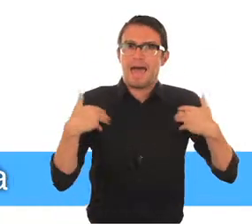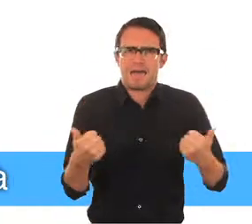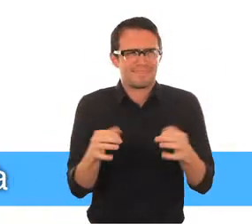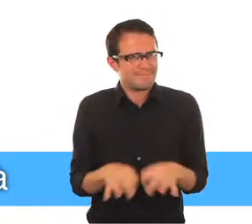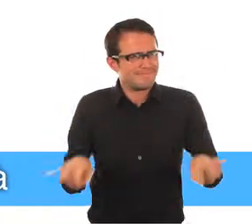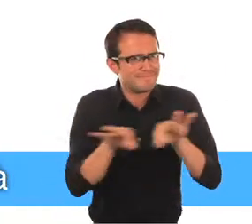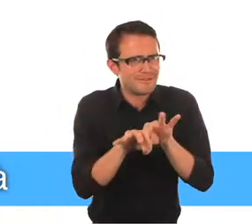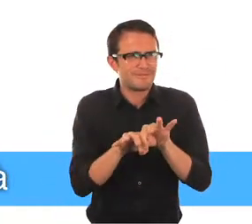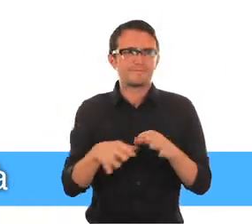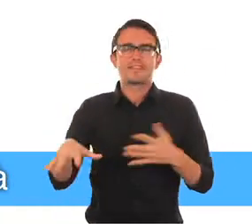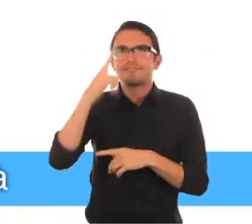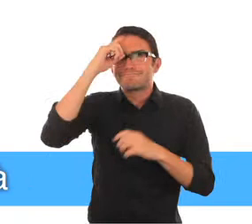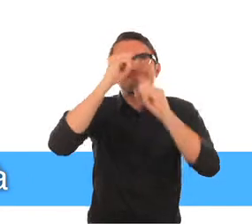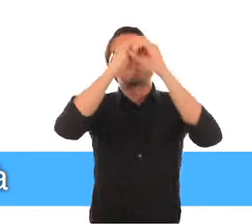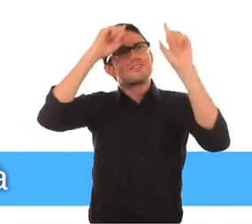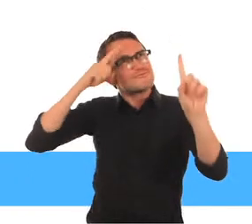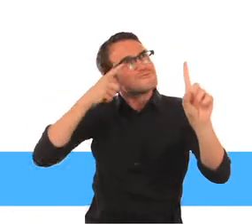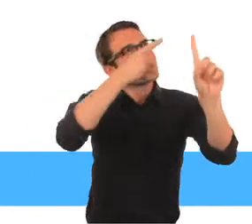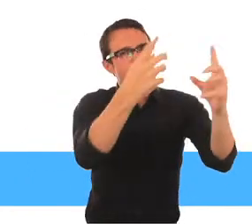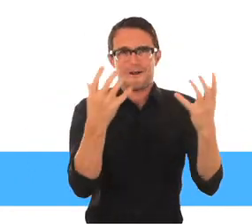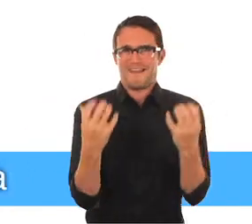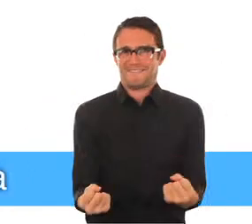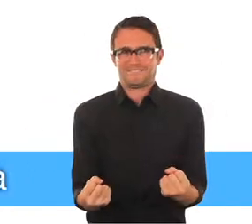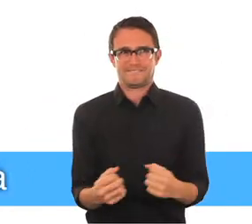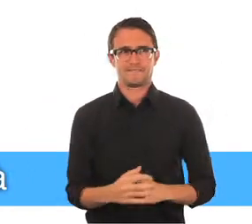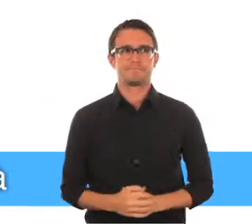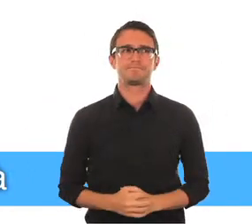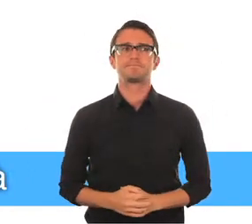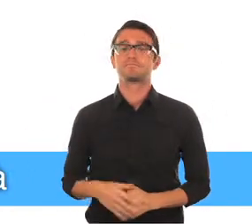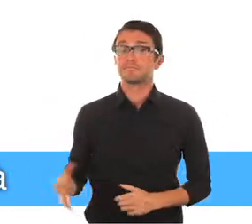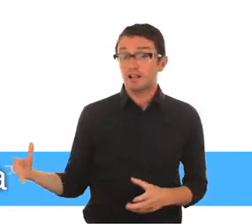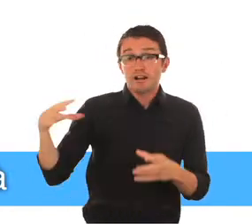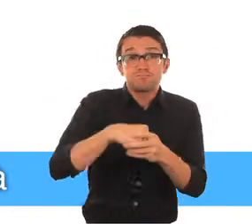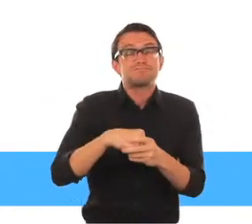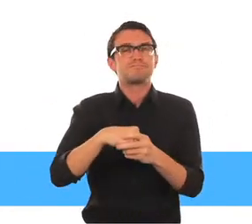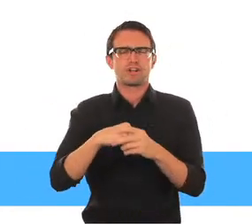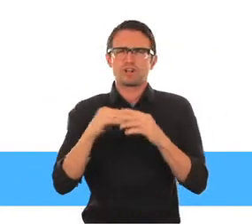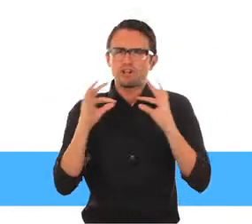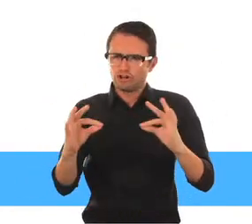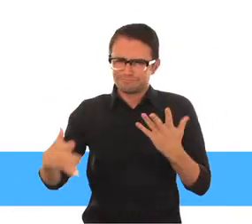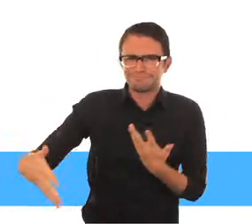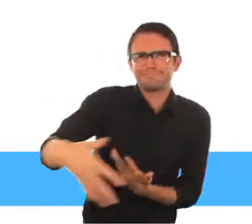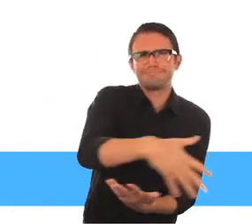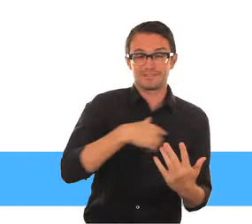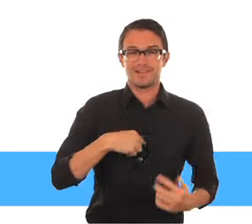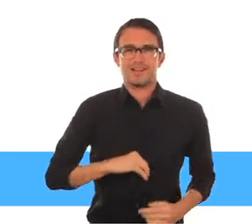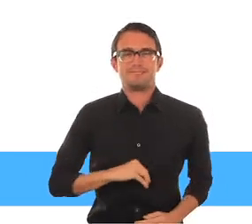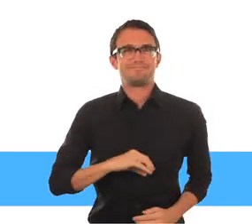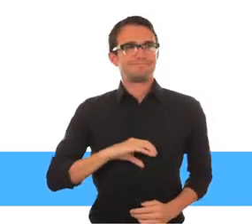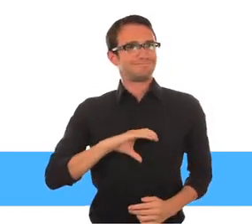et physique et de donner un sens et un but à leur vie. Une participation effective aide un enfant à rehausser sa confiance en lui et